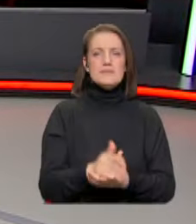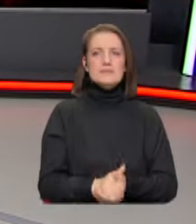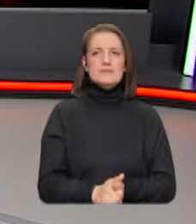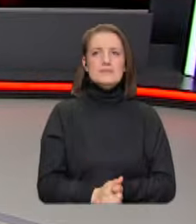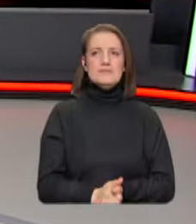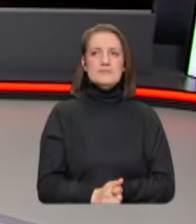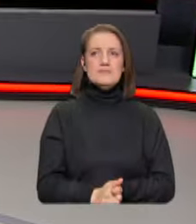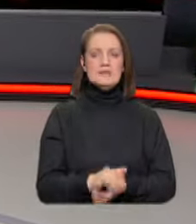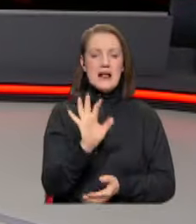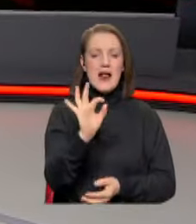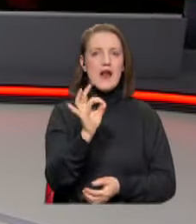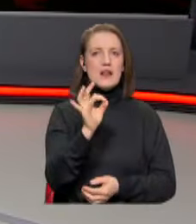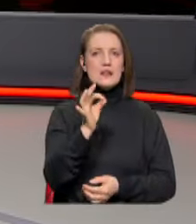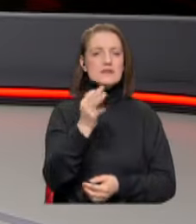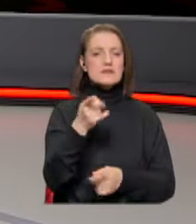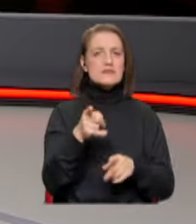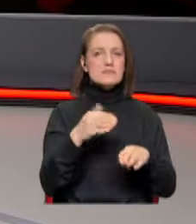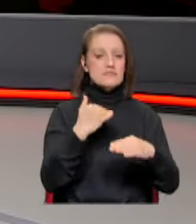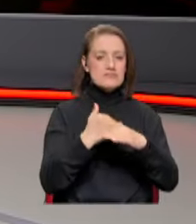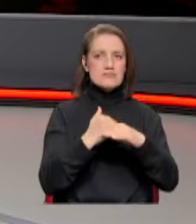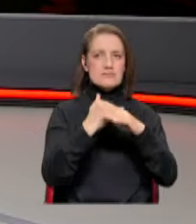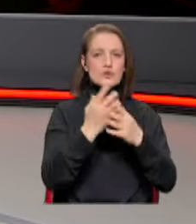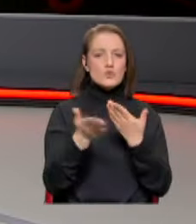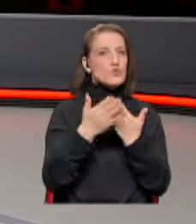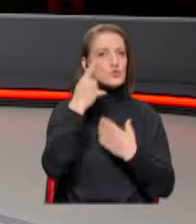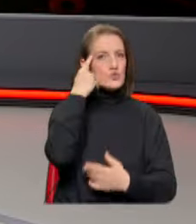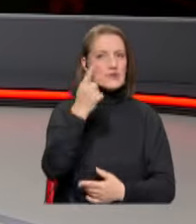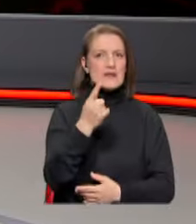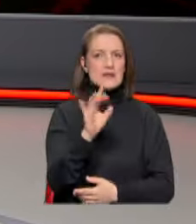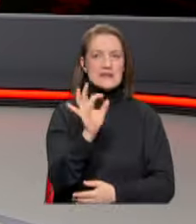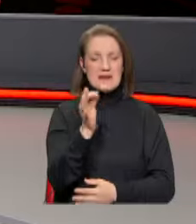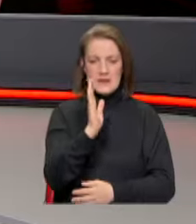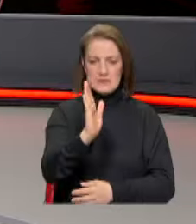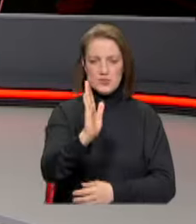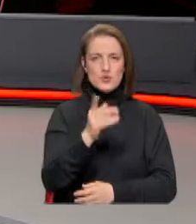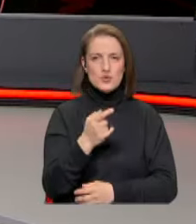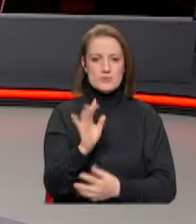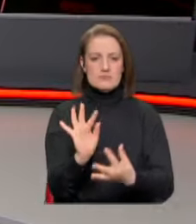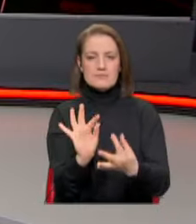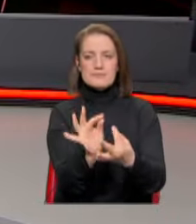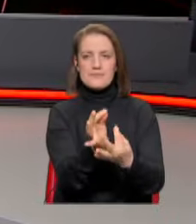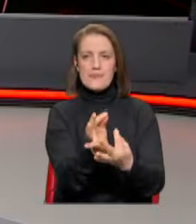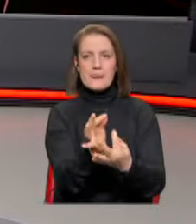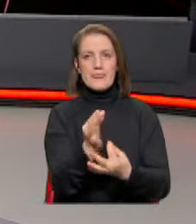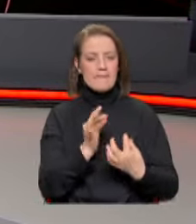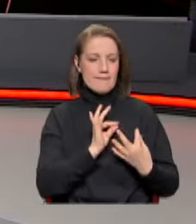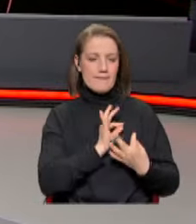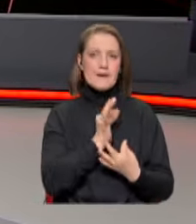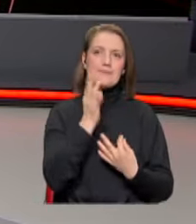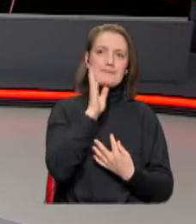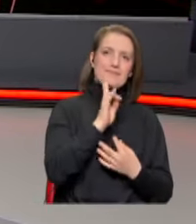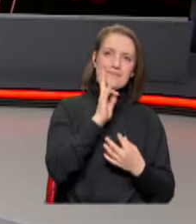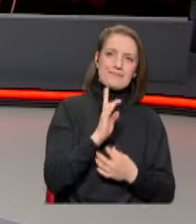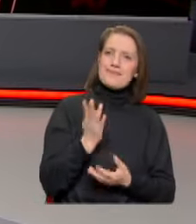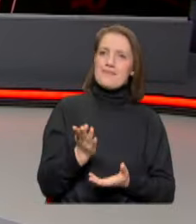yapmış altınla kıyaslayarak şimdi düğünleri düşünsene takıya gidiyorsunuz Efendim işte mütevazı